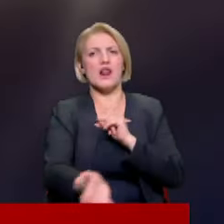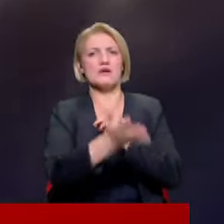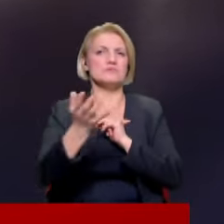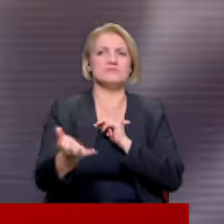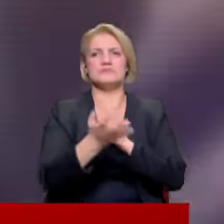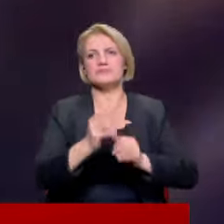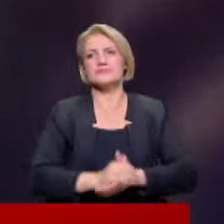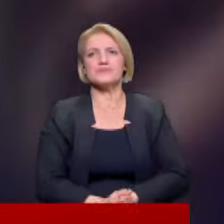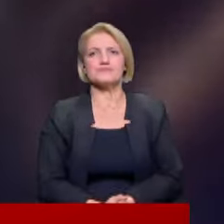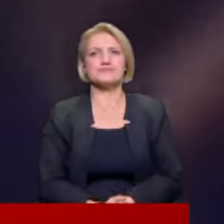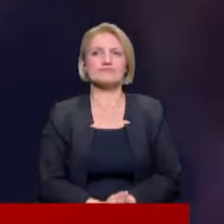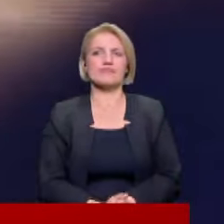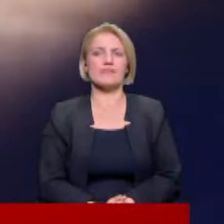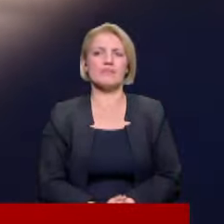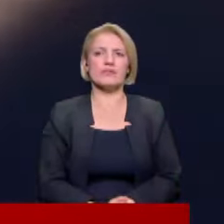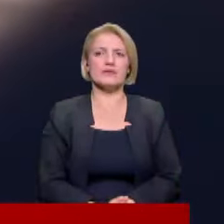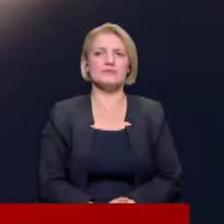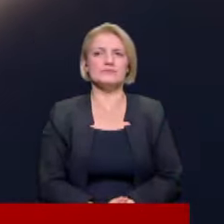verdiler.